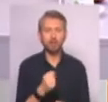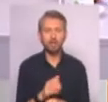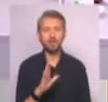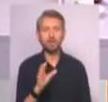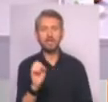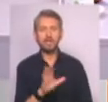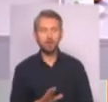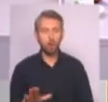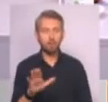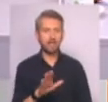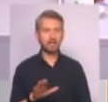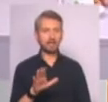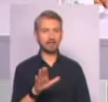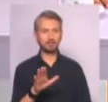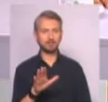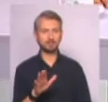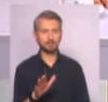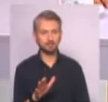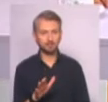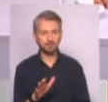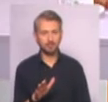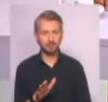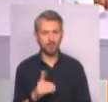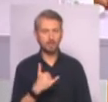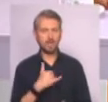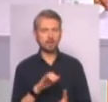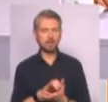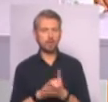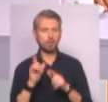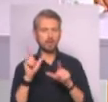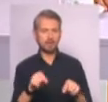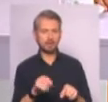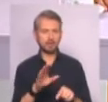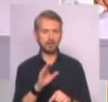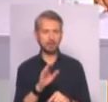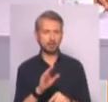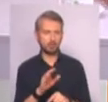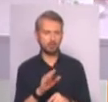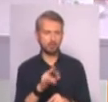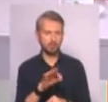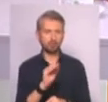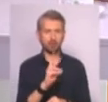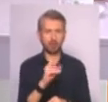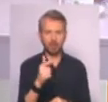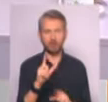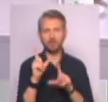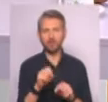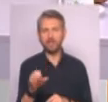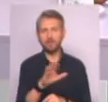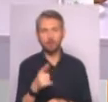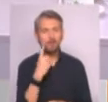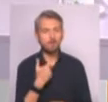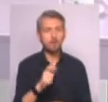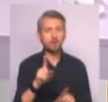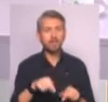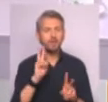європейських, знаєте, мене там знайомі їздили управлінці ЖКХ в Європу, в більшості навіть